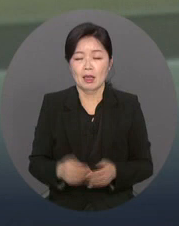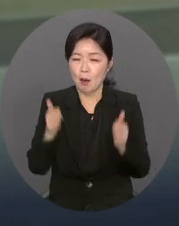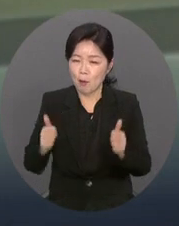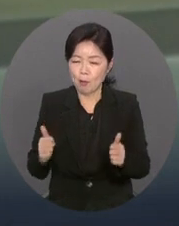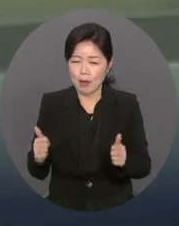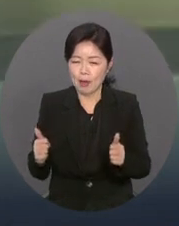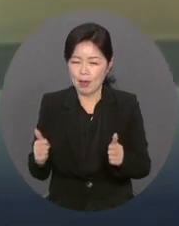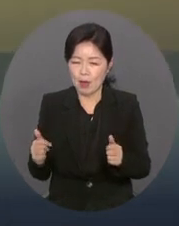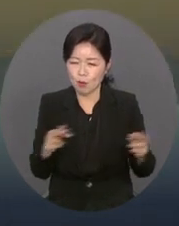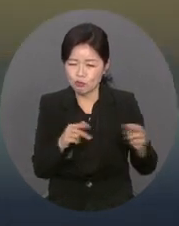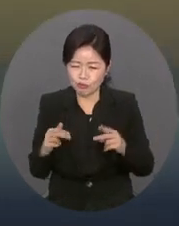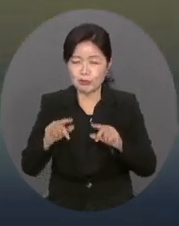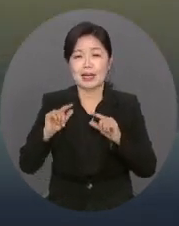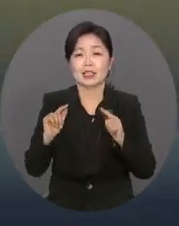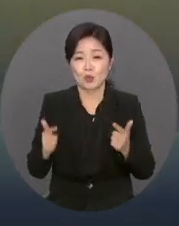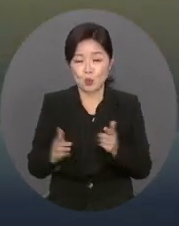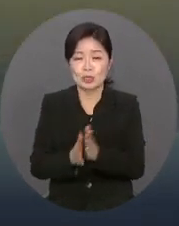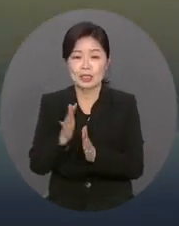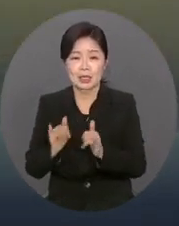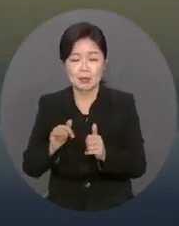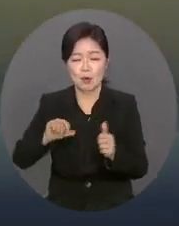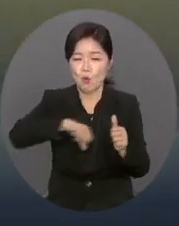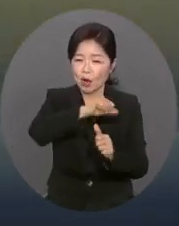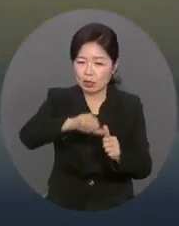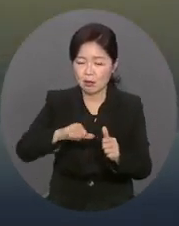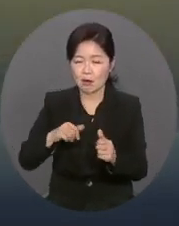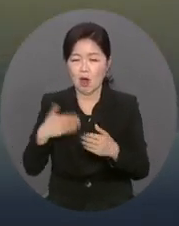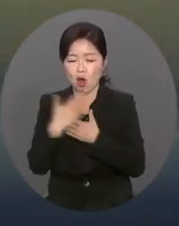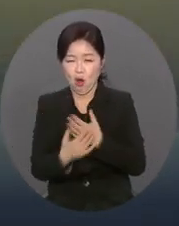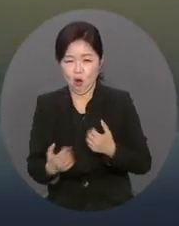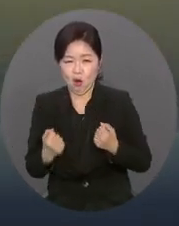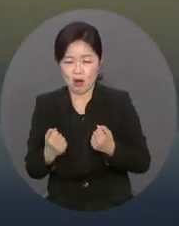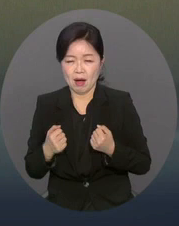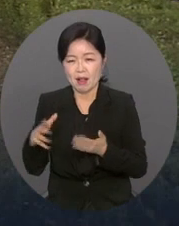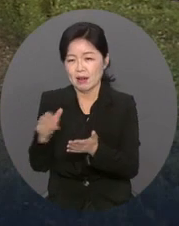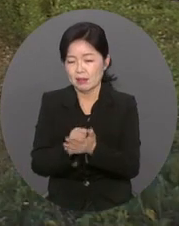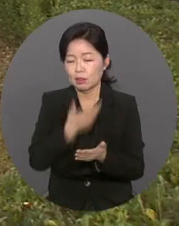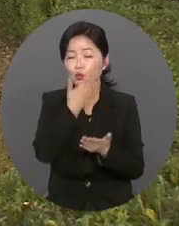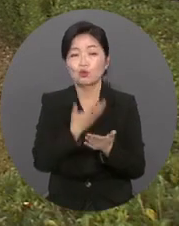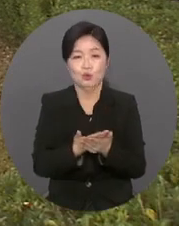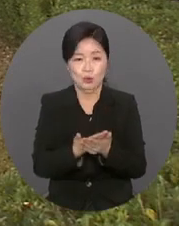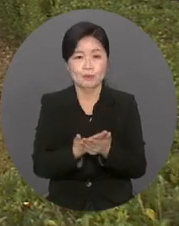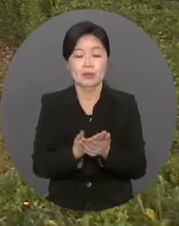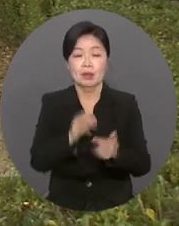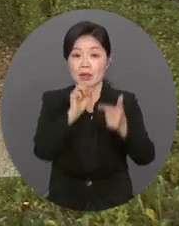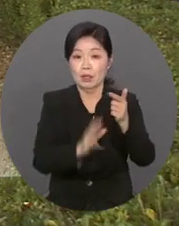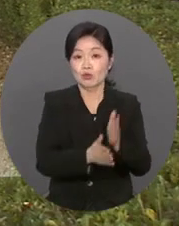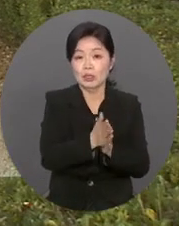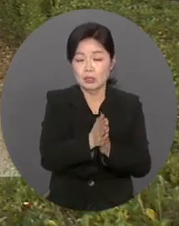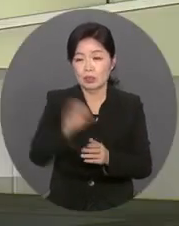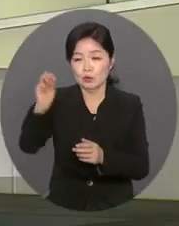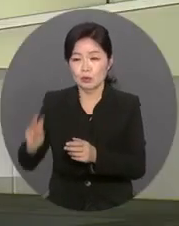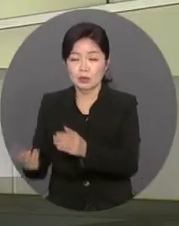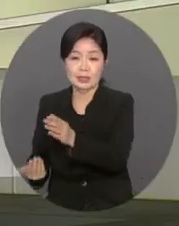엄마는 하비야 조정을 통해 시민은 환경공과 건강권을 확보하는 것이 최선의 지난해 나주시는